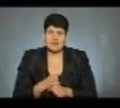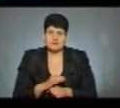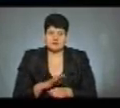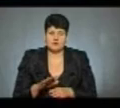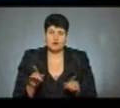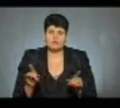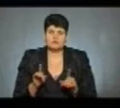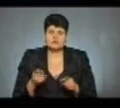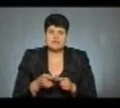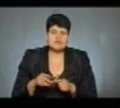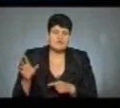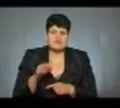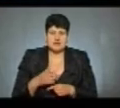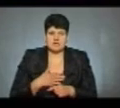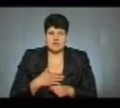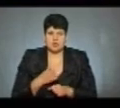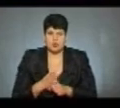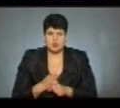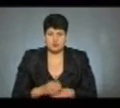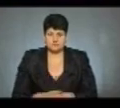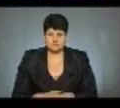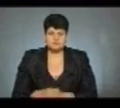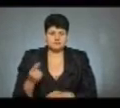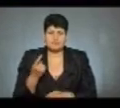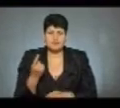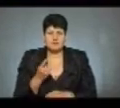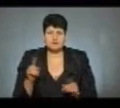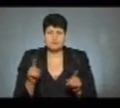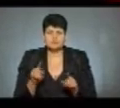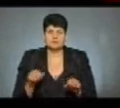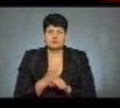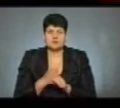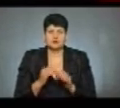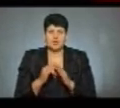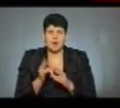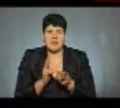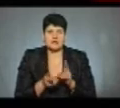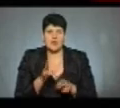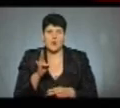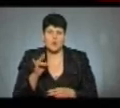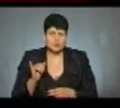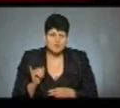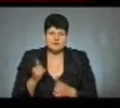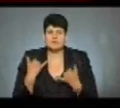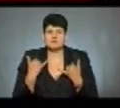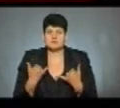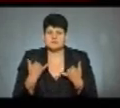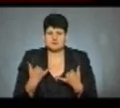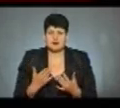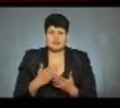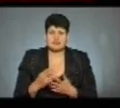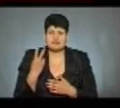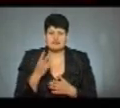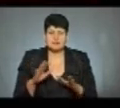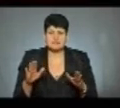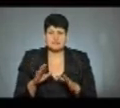Музика – це вся наша робота. Перші треки створювалися вдома, на кухні, каже Андрій Гуцуляк. Зараз у хлопців є 2